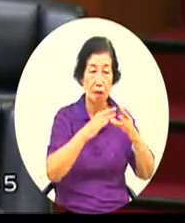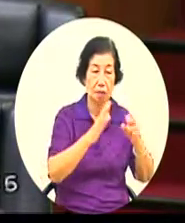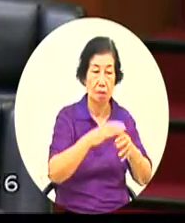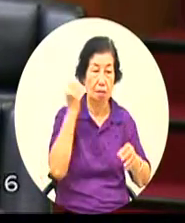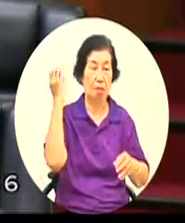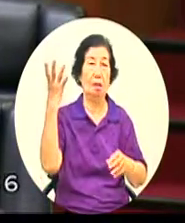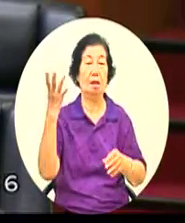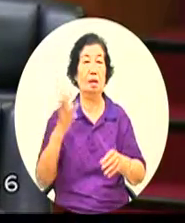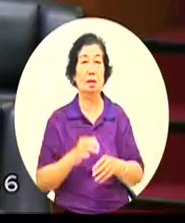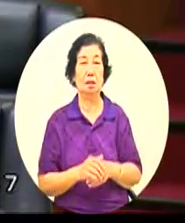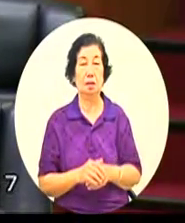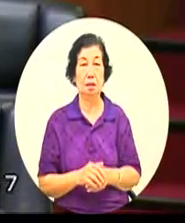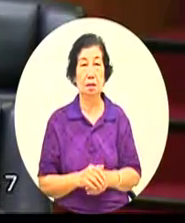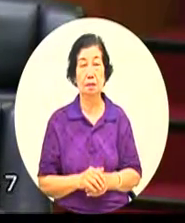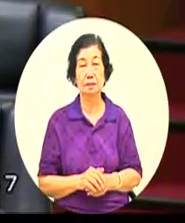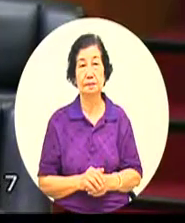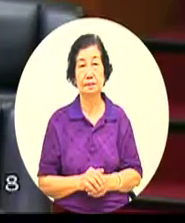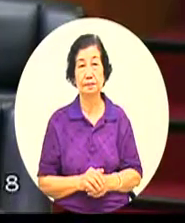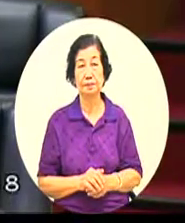分